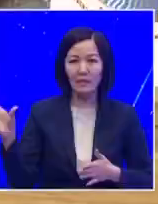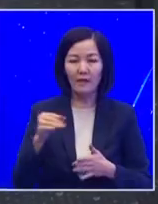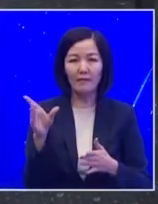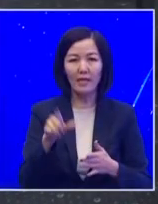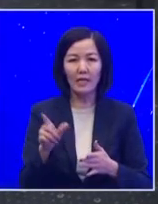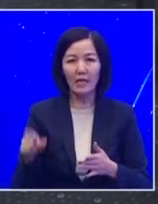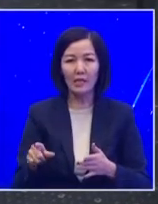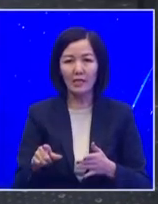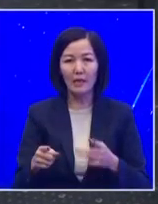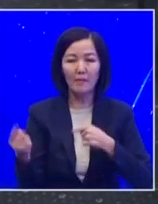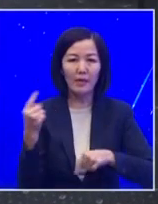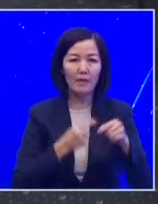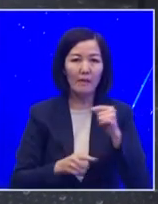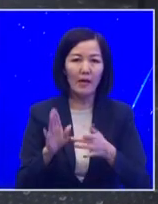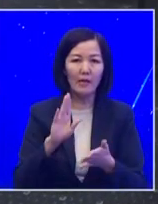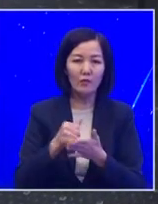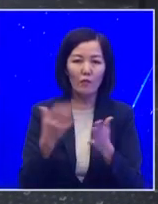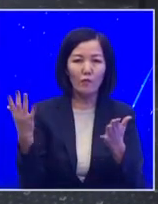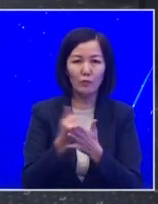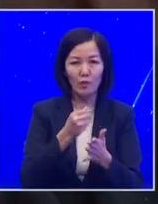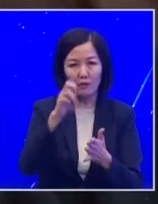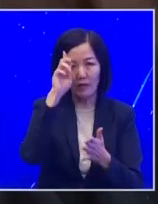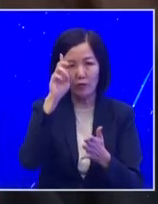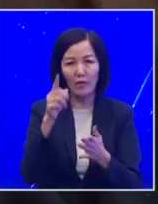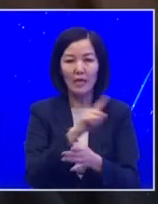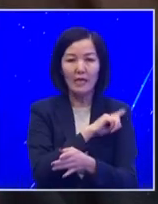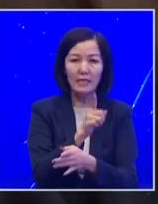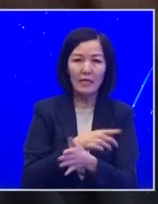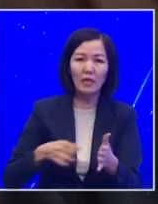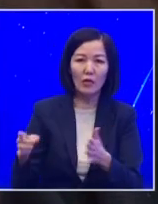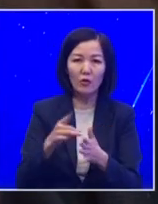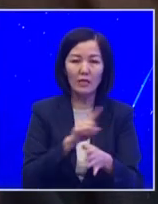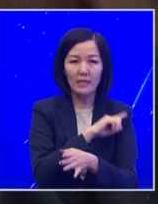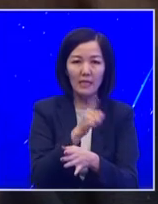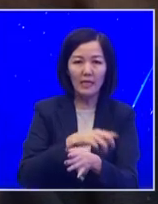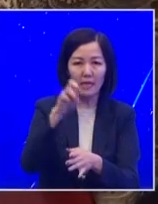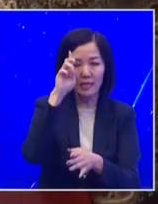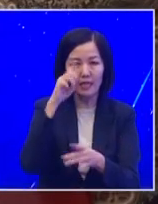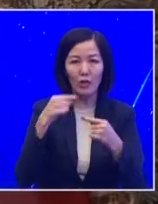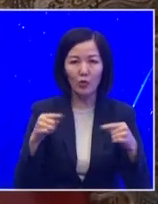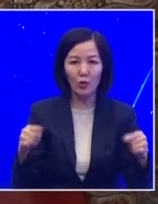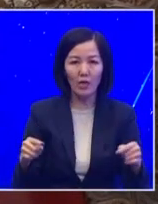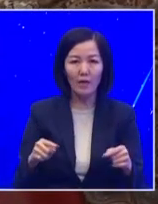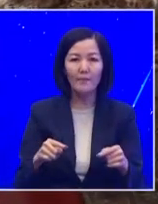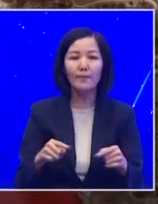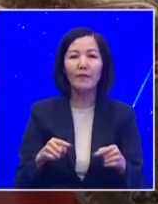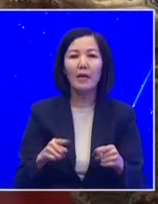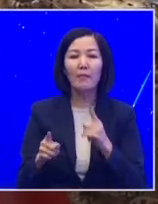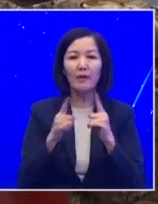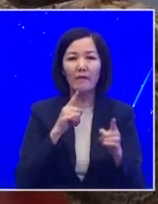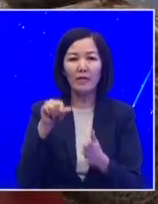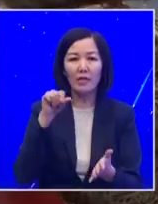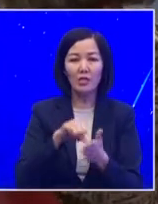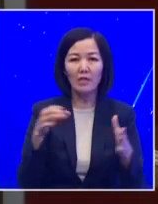граждан, предпринимательство – основа успешного государства, сильные регионы – сильная страна и другие. В ходе